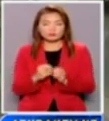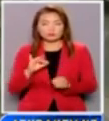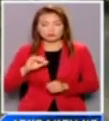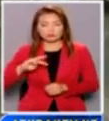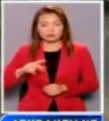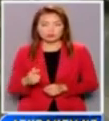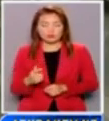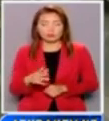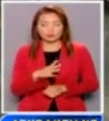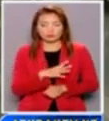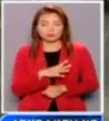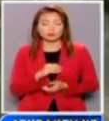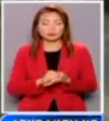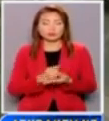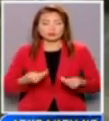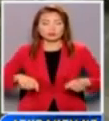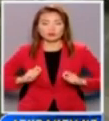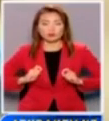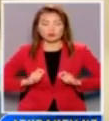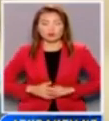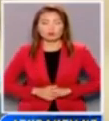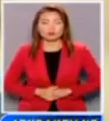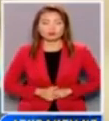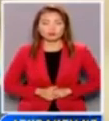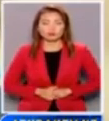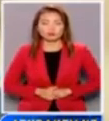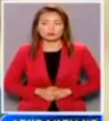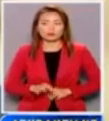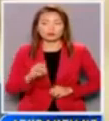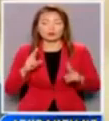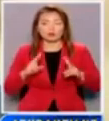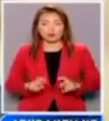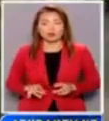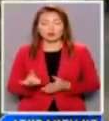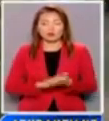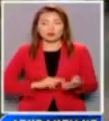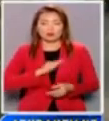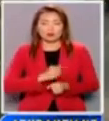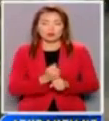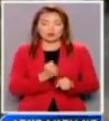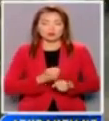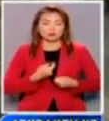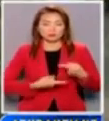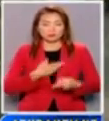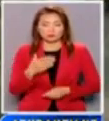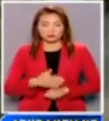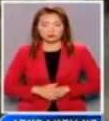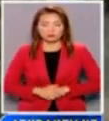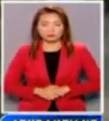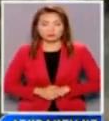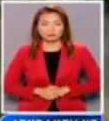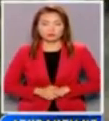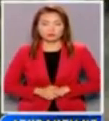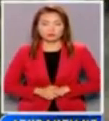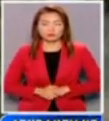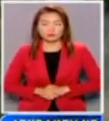маусым түсіп отыр басқа сот орындаушыдан. Енді сол материалды қарап, ар жағынан жұмысты жалғай береміз. Неге